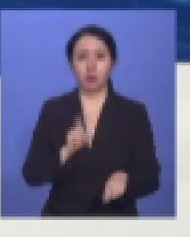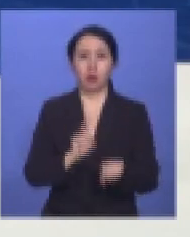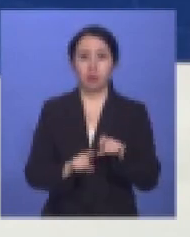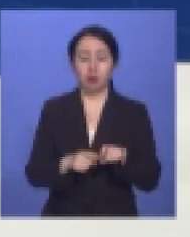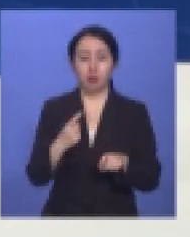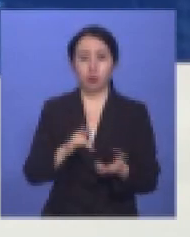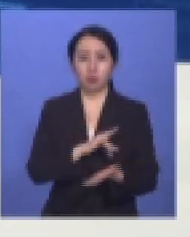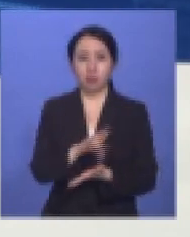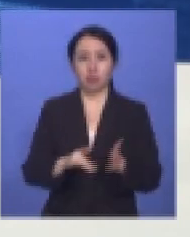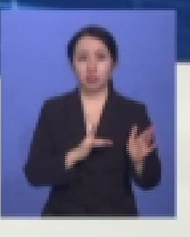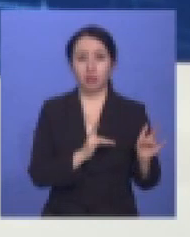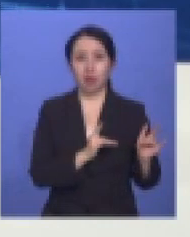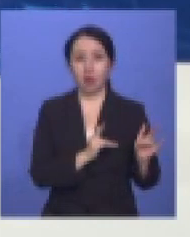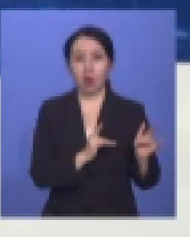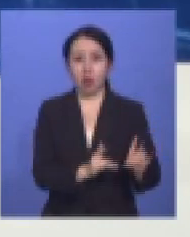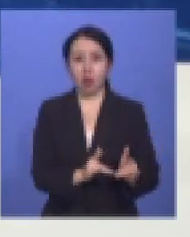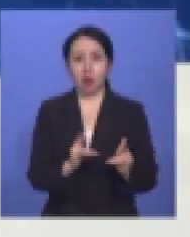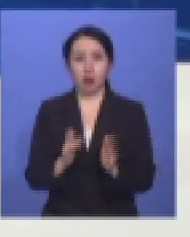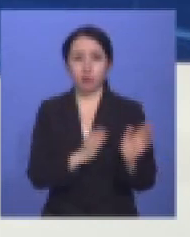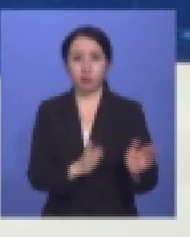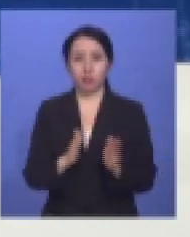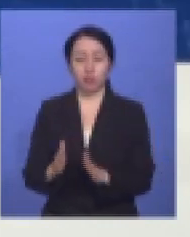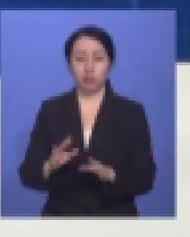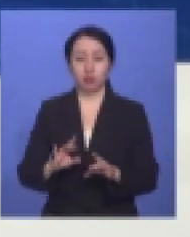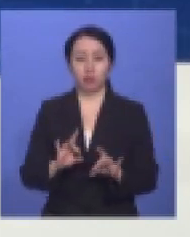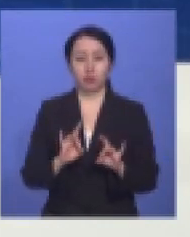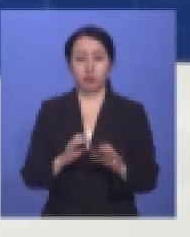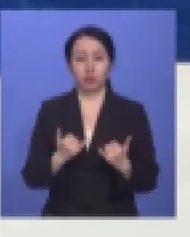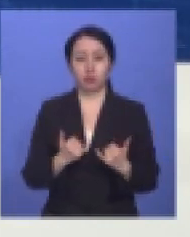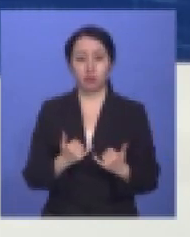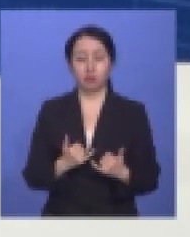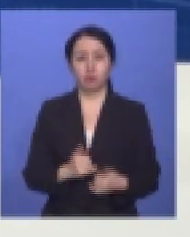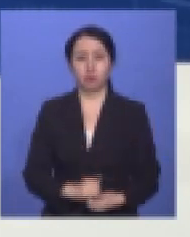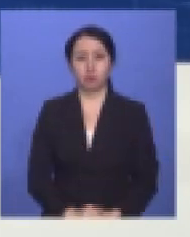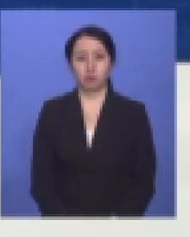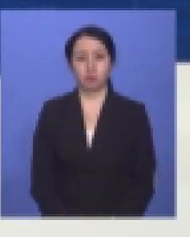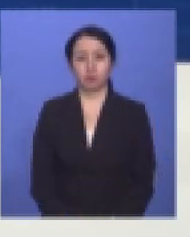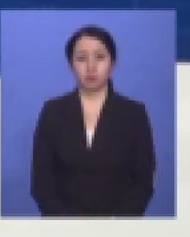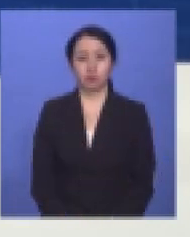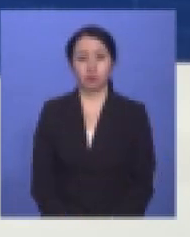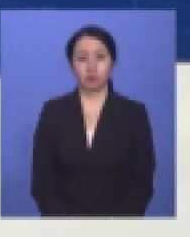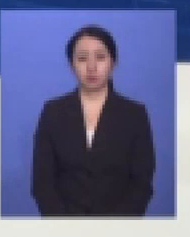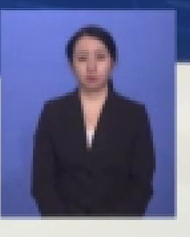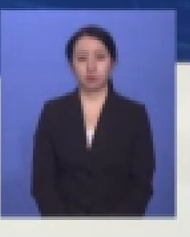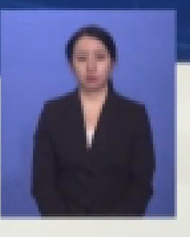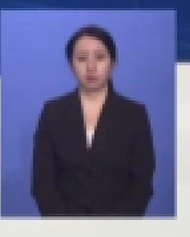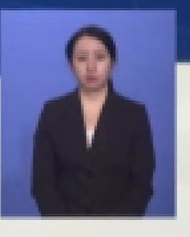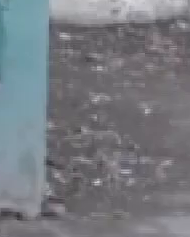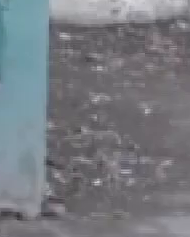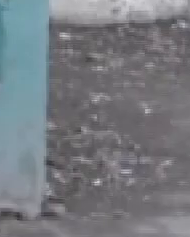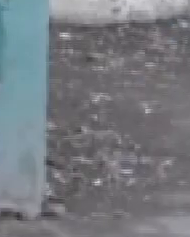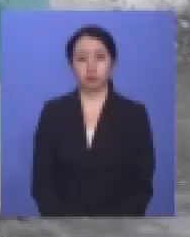полицейские проверили одно из городских общежитий. Подробности смотрите в материале пресс-службы областного полицейского ведомства.